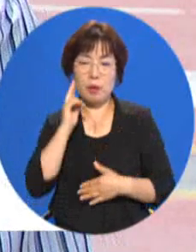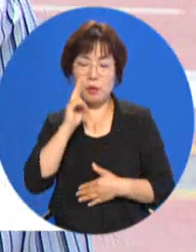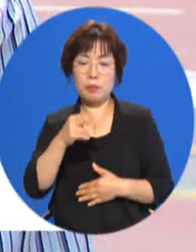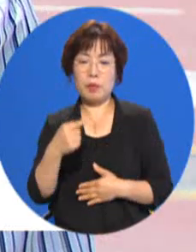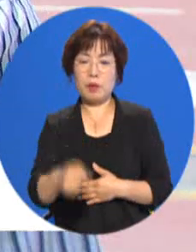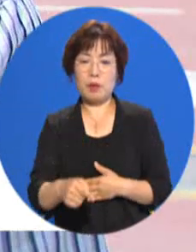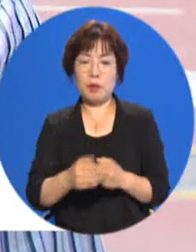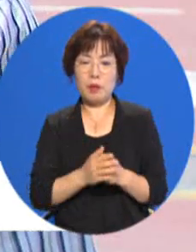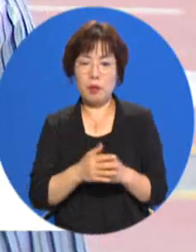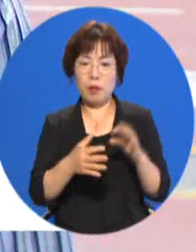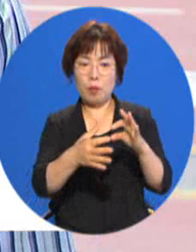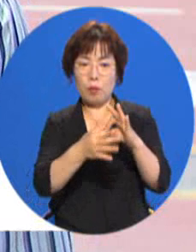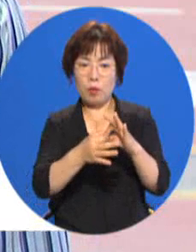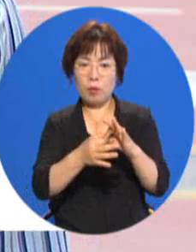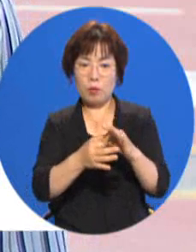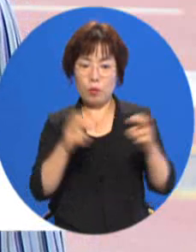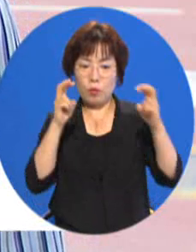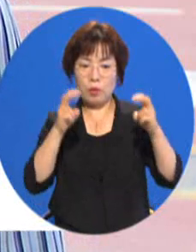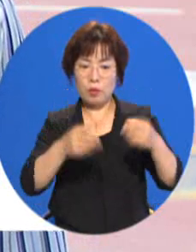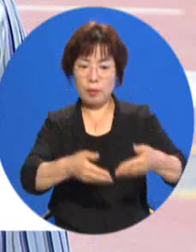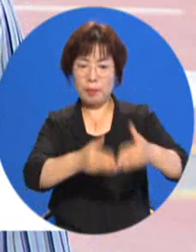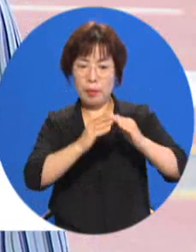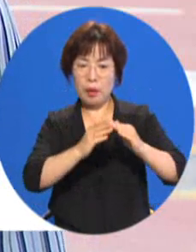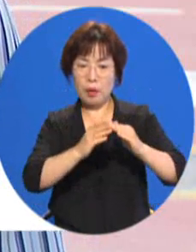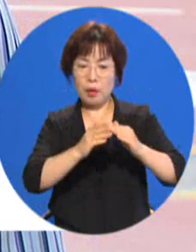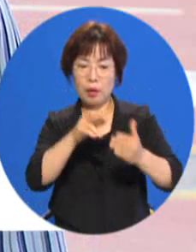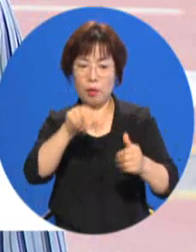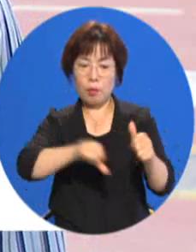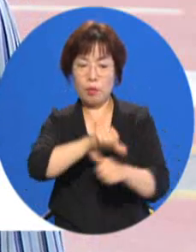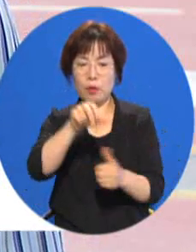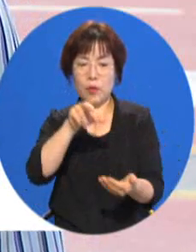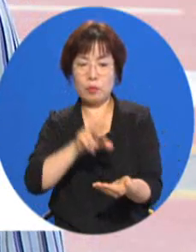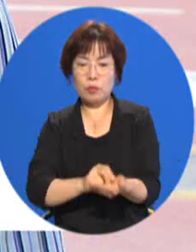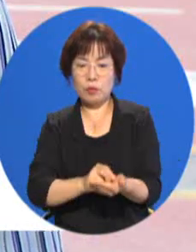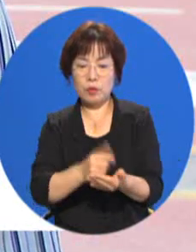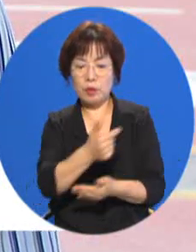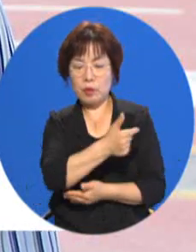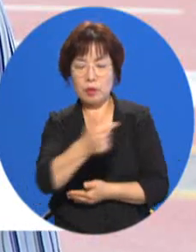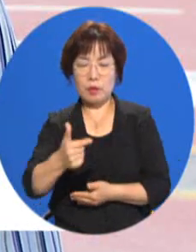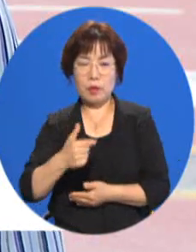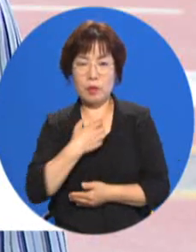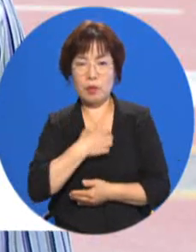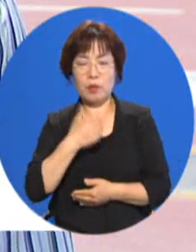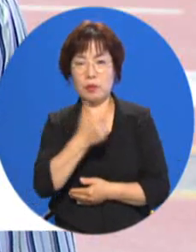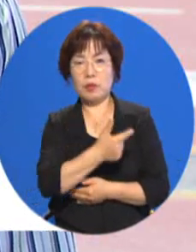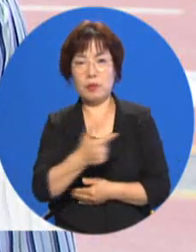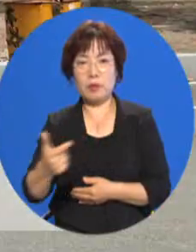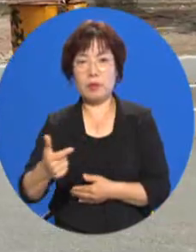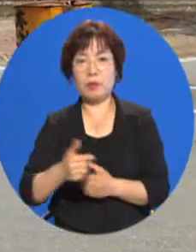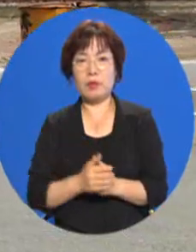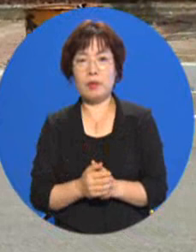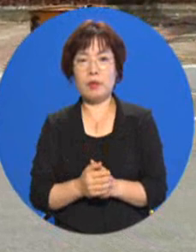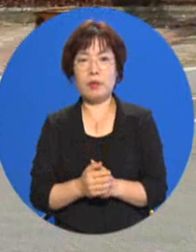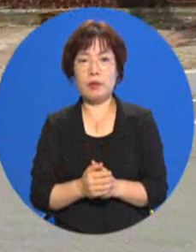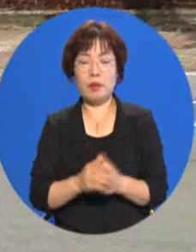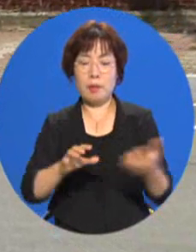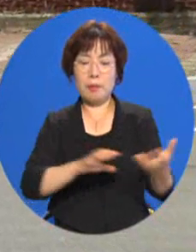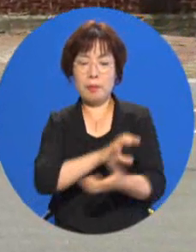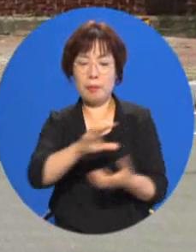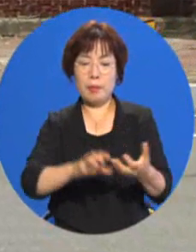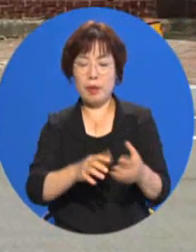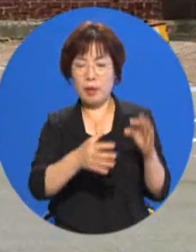그 연관성이 있는 업체가 들어온다고 보면 이 환경 문제도 이게 더 염려해야 될 사항이 아닌가. 논란이